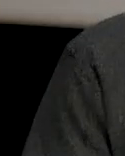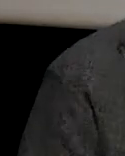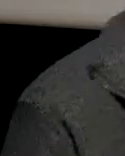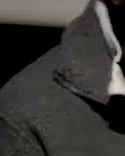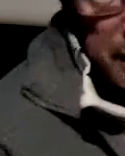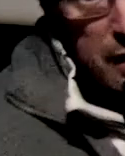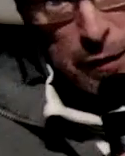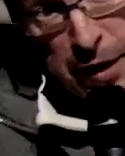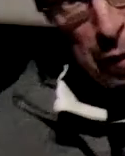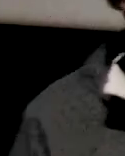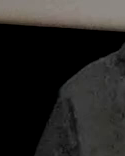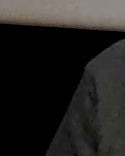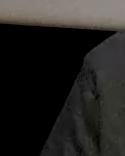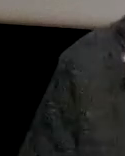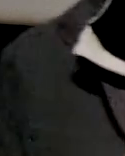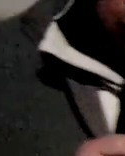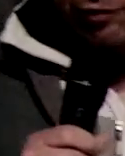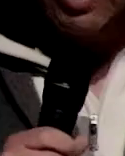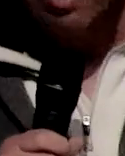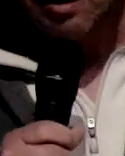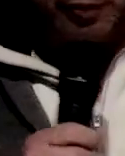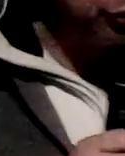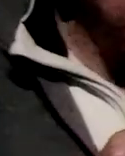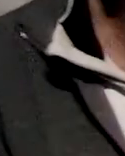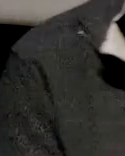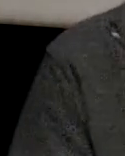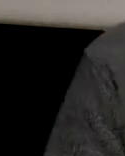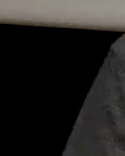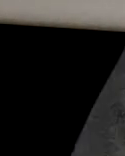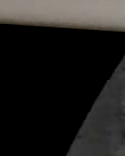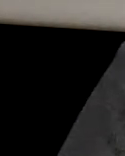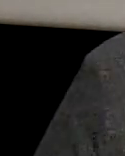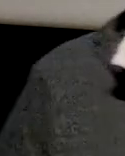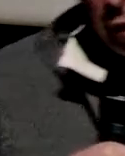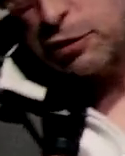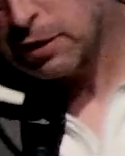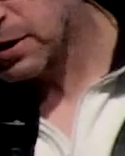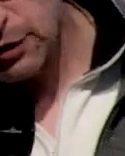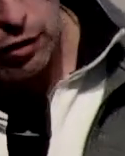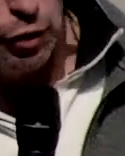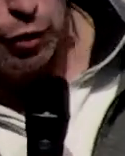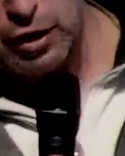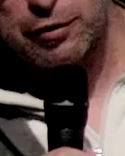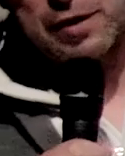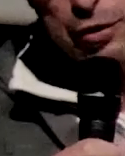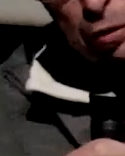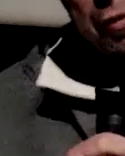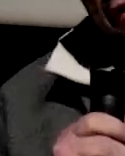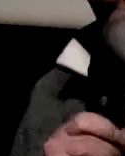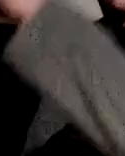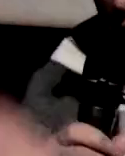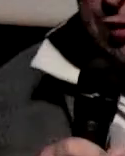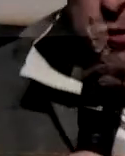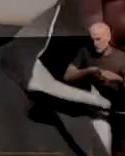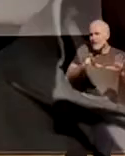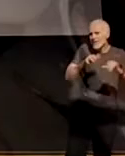ben moi c'est philippe tirefort donc je suis adhérent lp au tarn je suis administrateur à l'association que